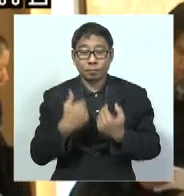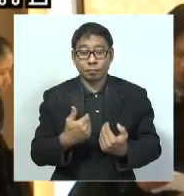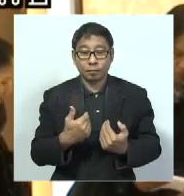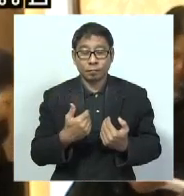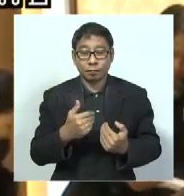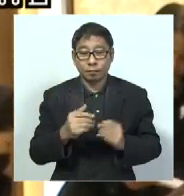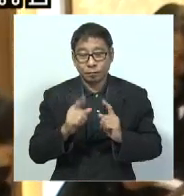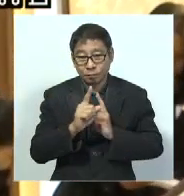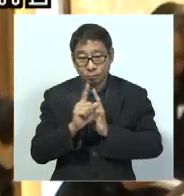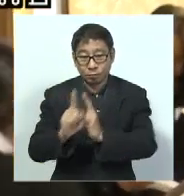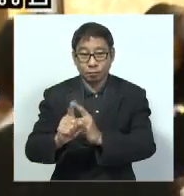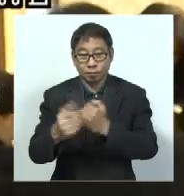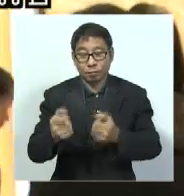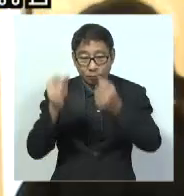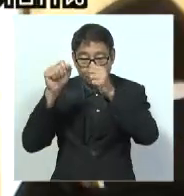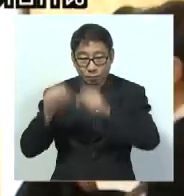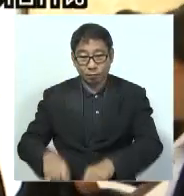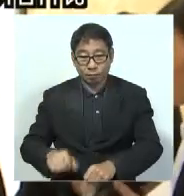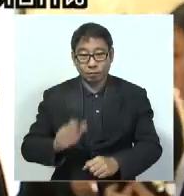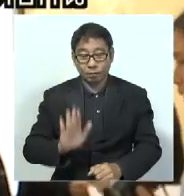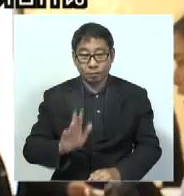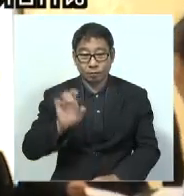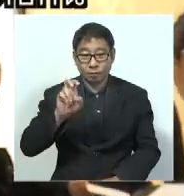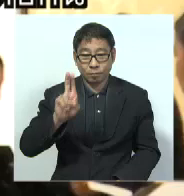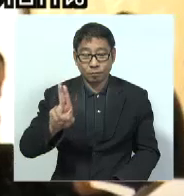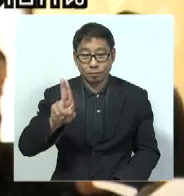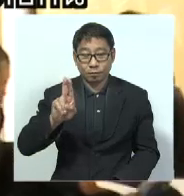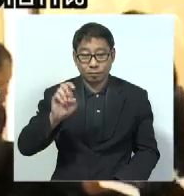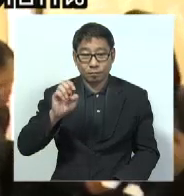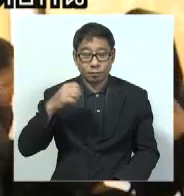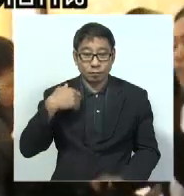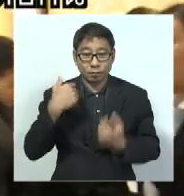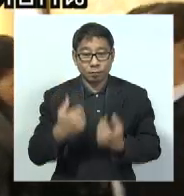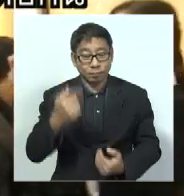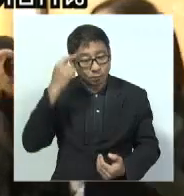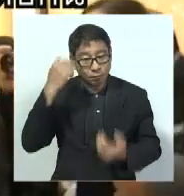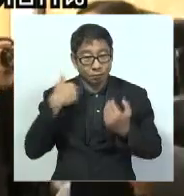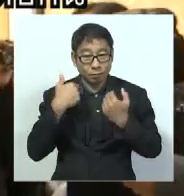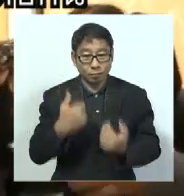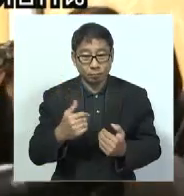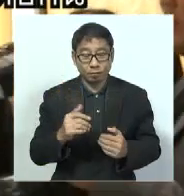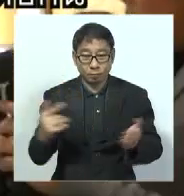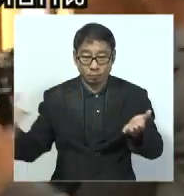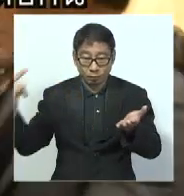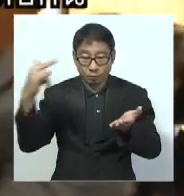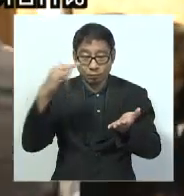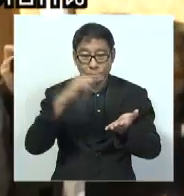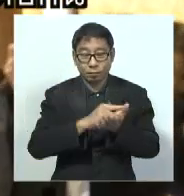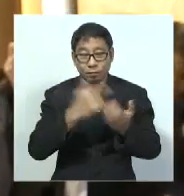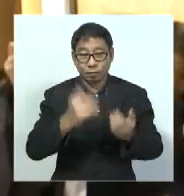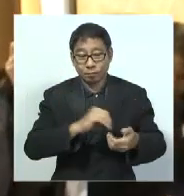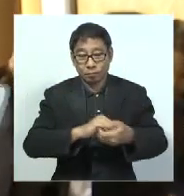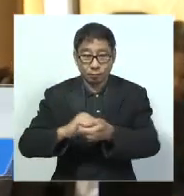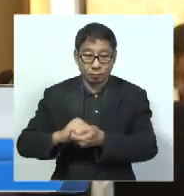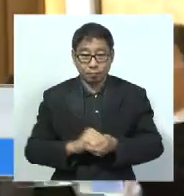อันนี้ก็เป็นไปตามการปรับข้อมติของอียูนะครับในทางที่ดีขึ้นเราก็ได้เดินทางมาร่วมการทำบัตรดีต่